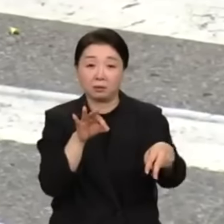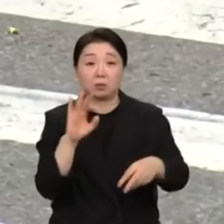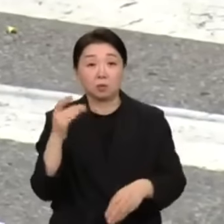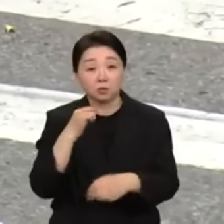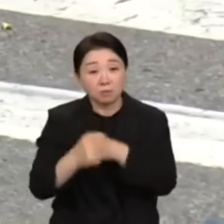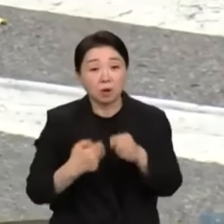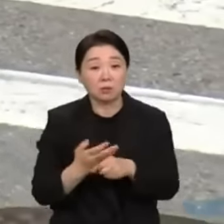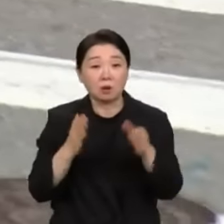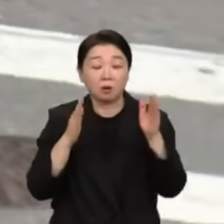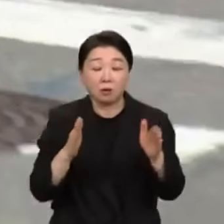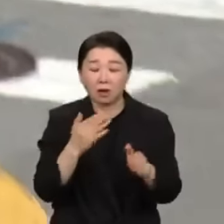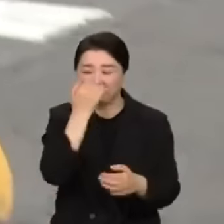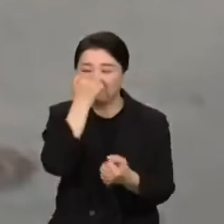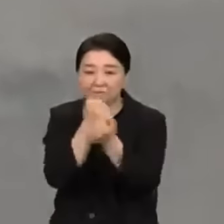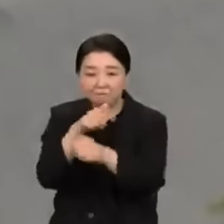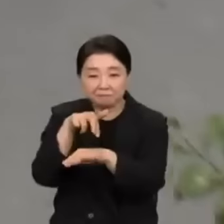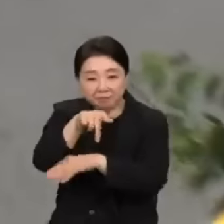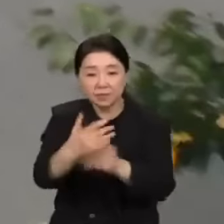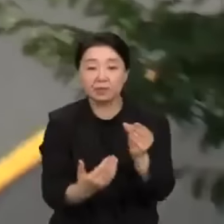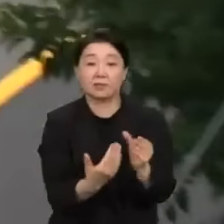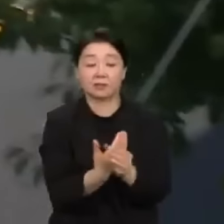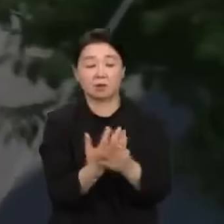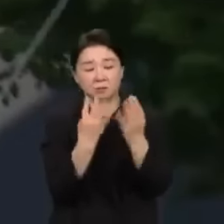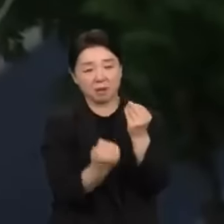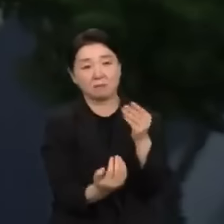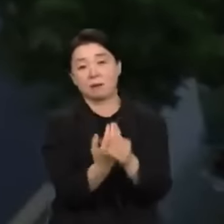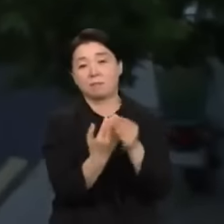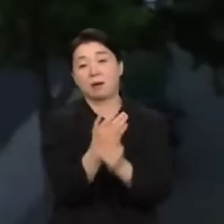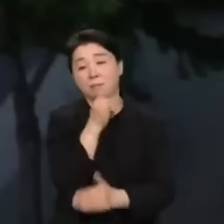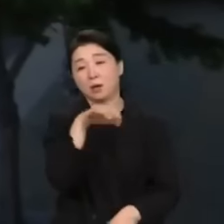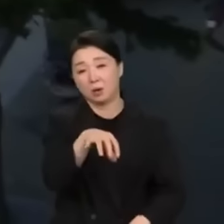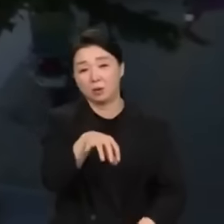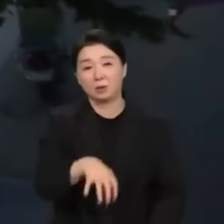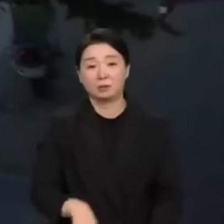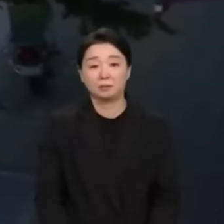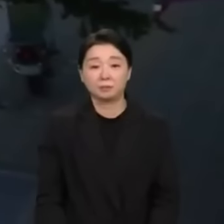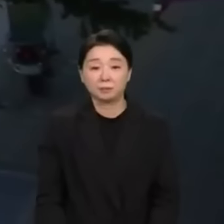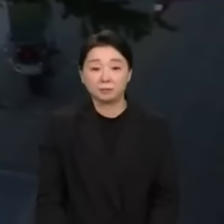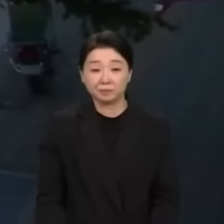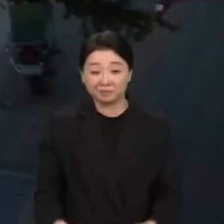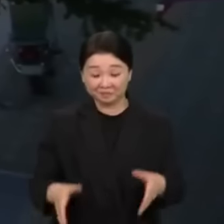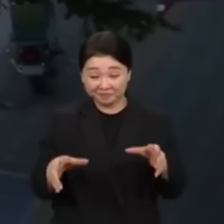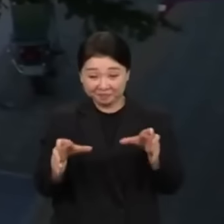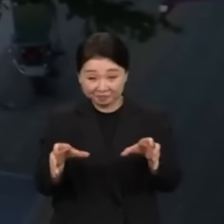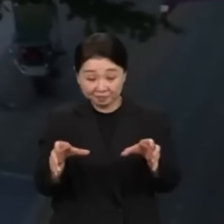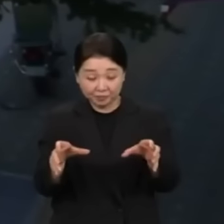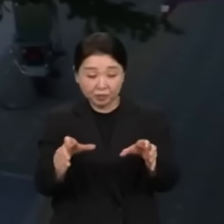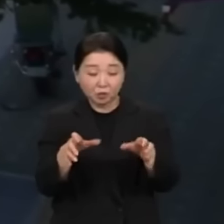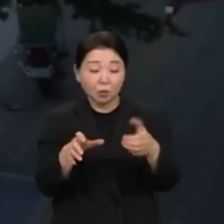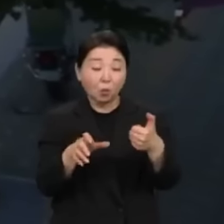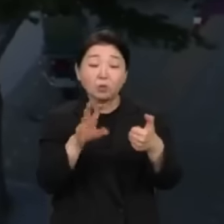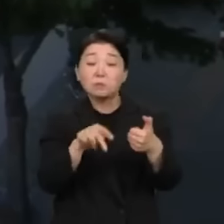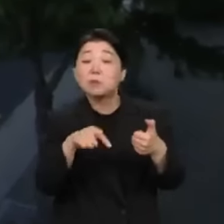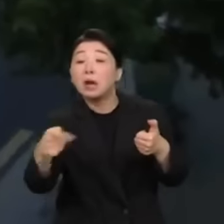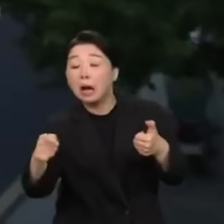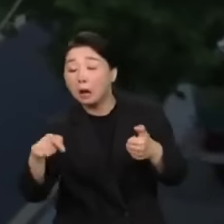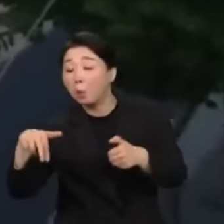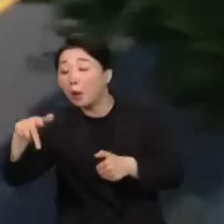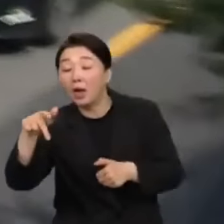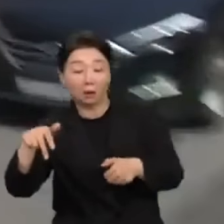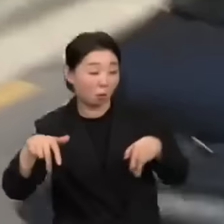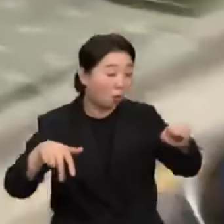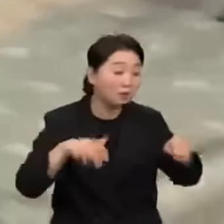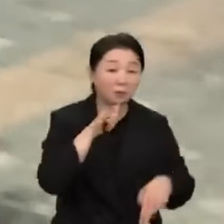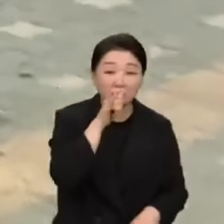몇 년간 무단횡단 사망 사고가 많이 발생했던 지점입니다. 이 양옆으로 50m만 가면 횡단보도가 있지만